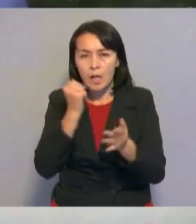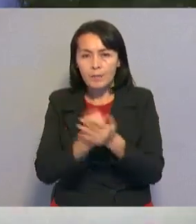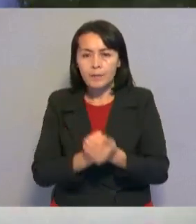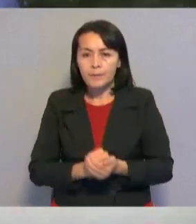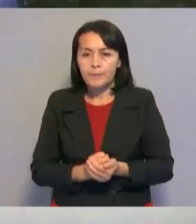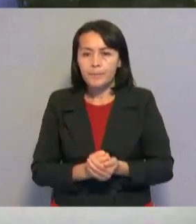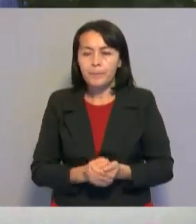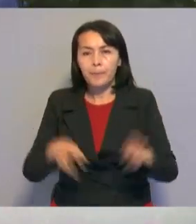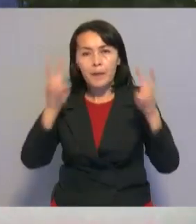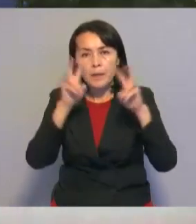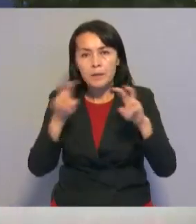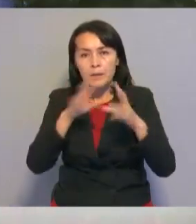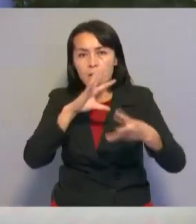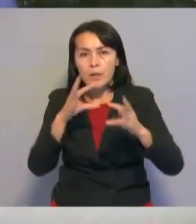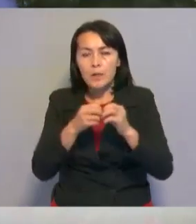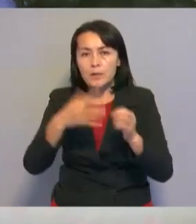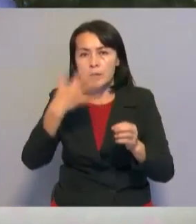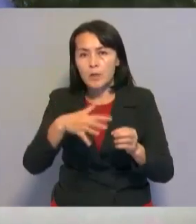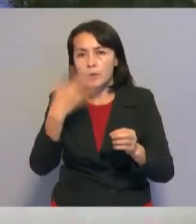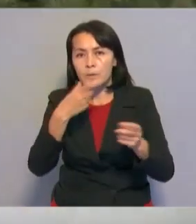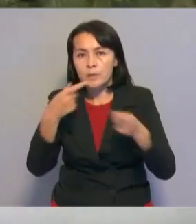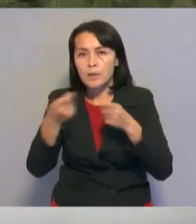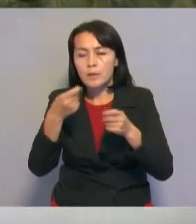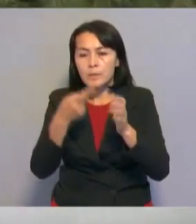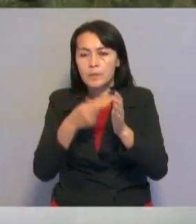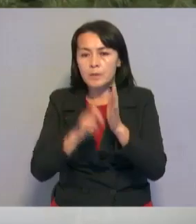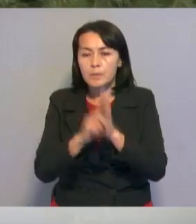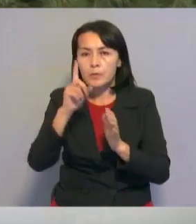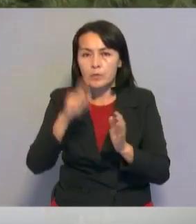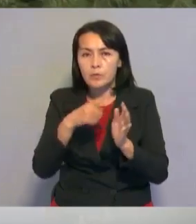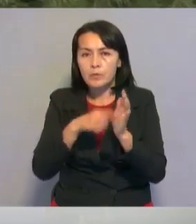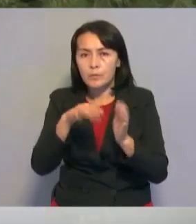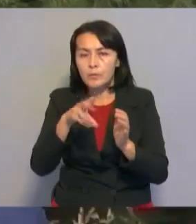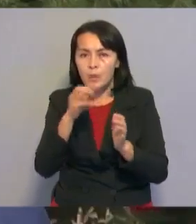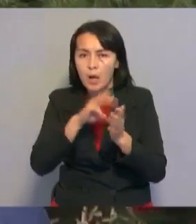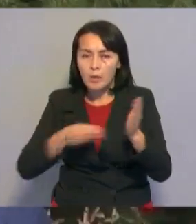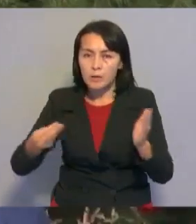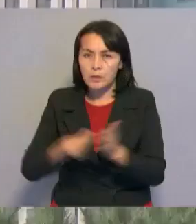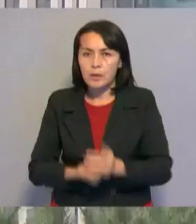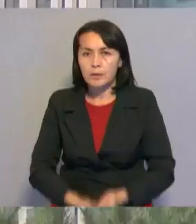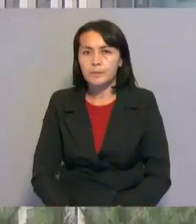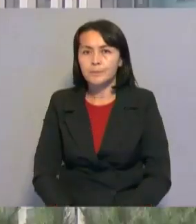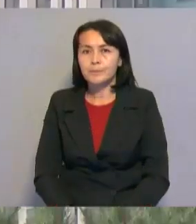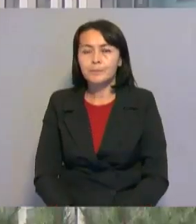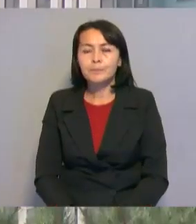отырады. Тексерістер нәтижесінде 55 әкімшілік іс қозғалып, 170 миллион теңге айыппұл салынған.